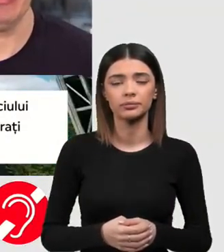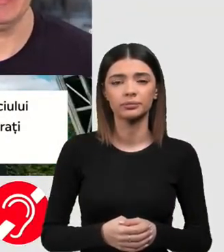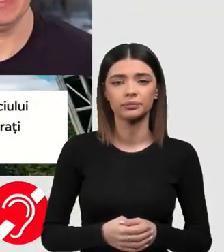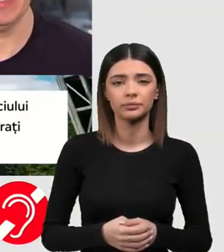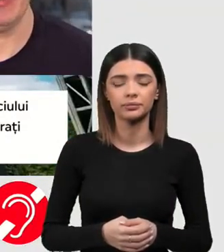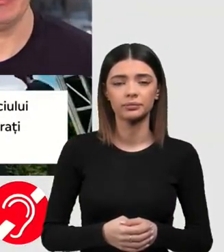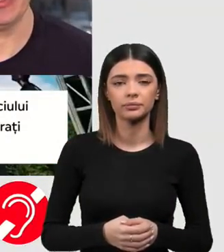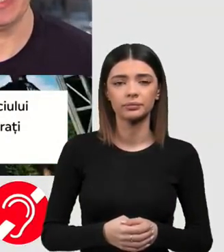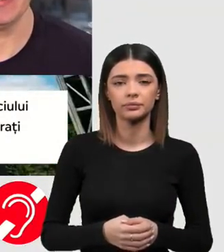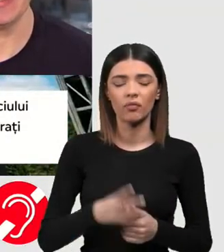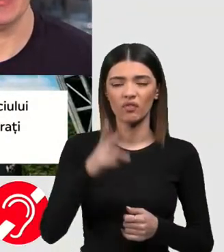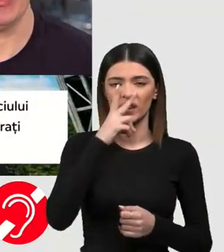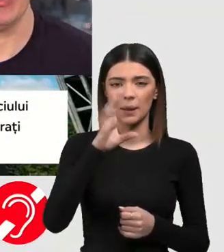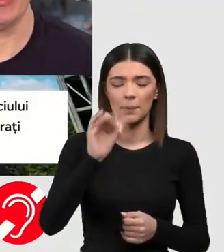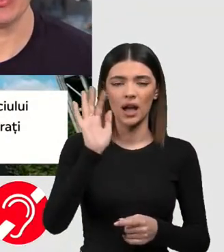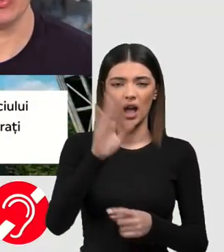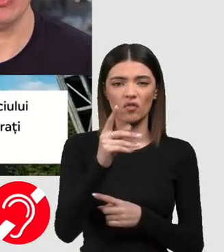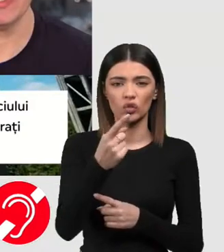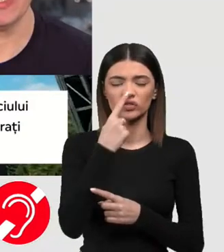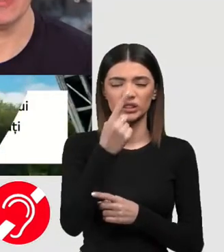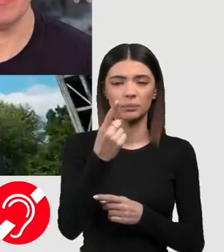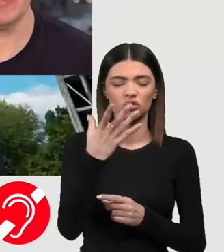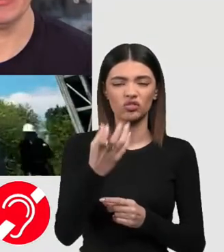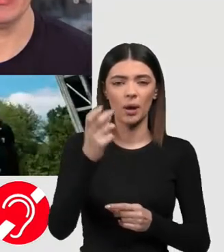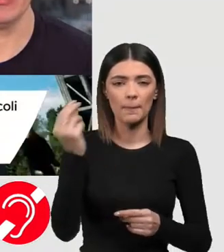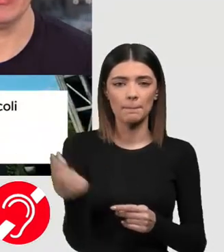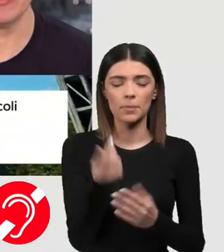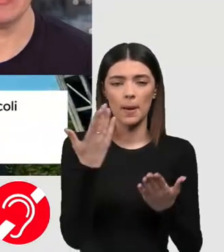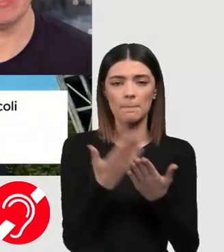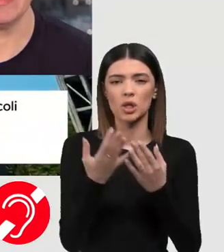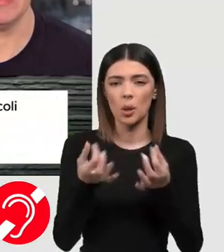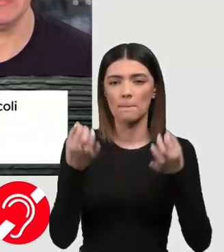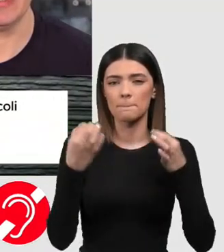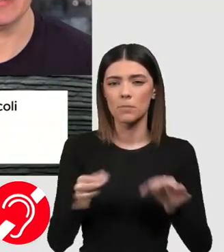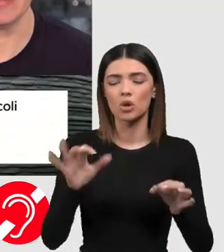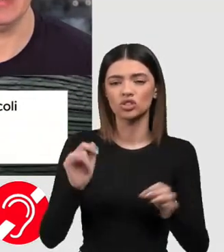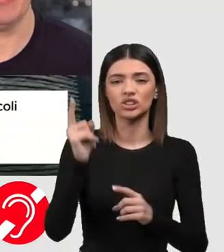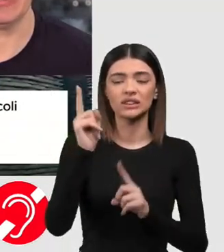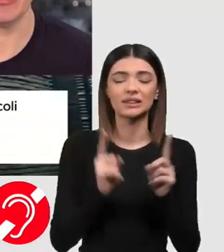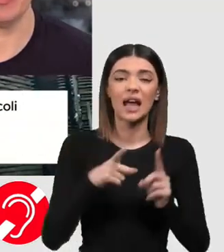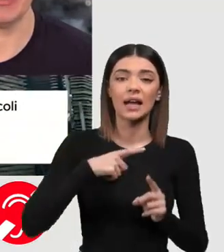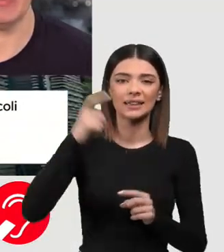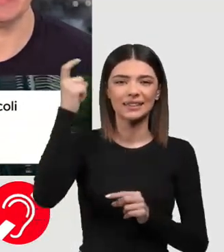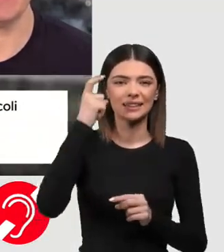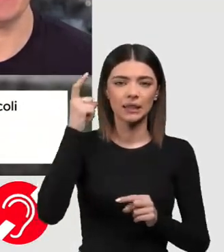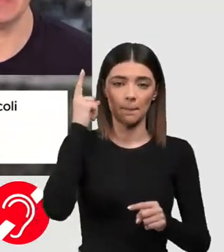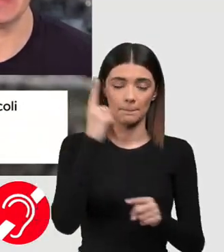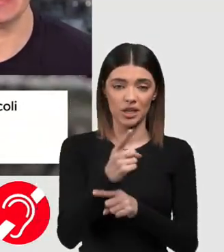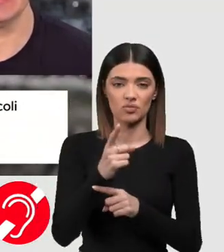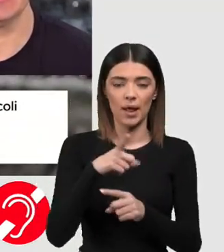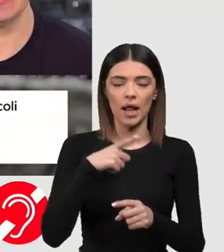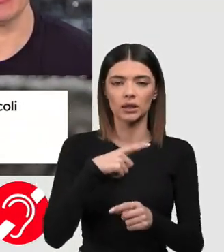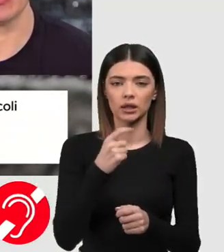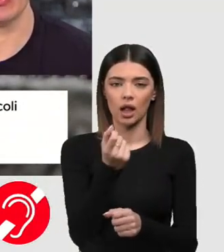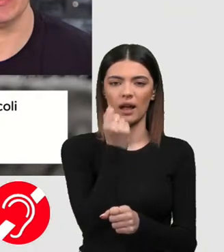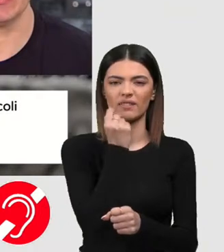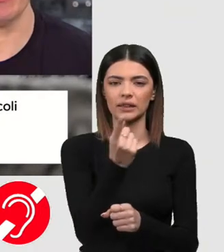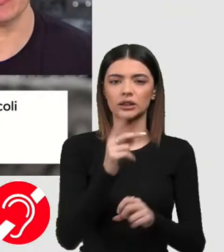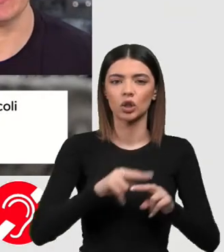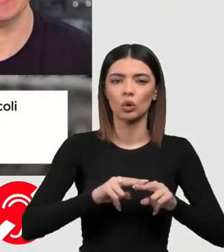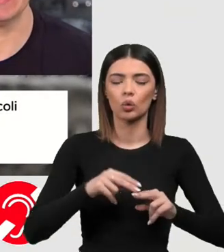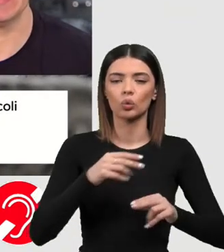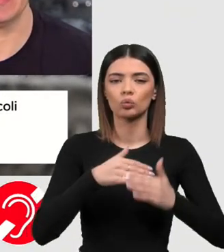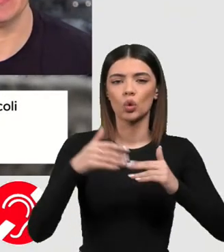Trebuie avut în vedere faptul că este o soluție pentru situații de criză. Avantajul principal este viteza de construire